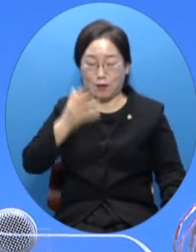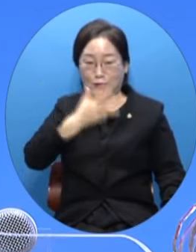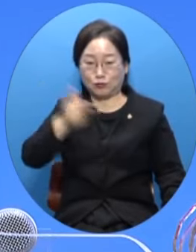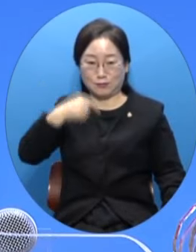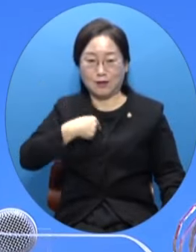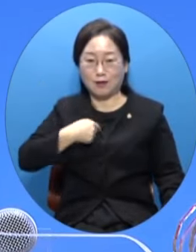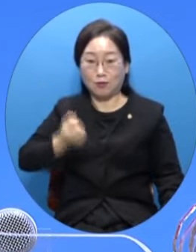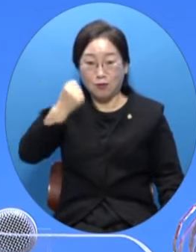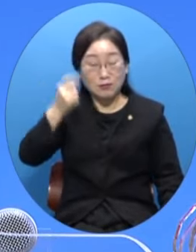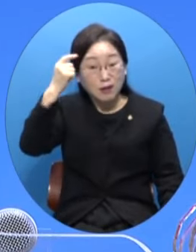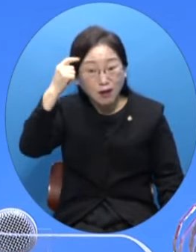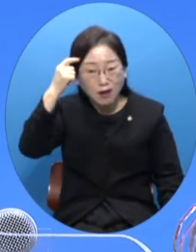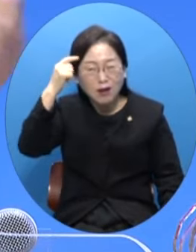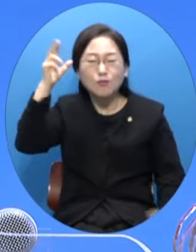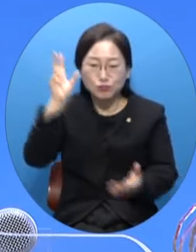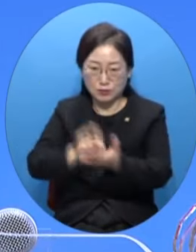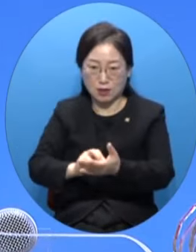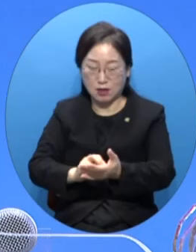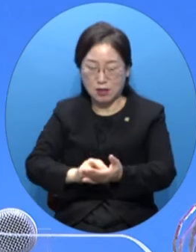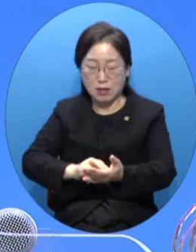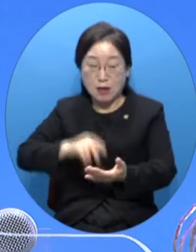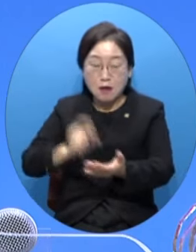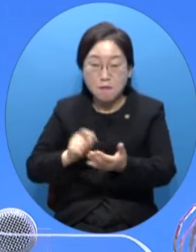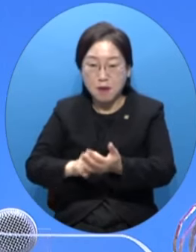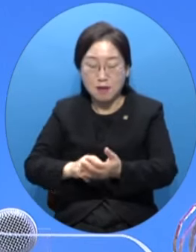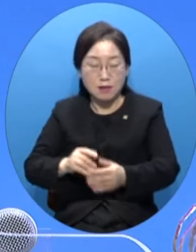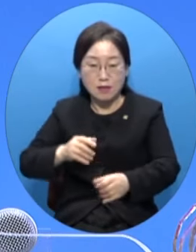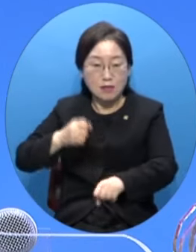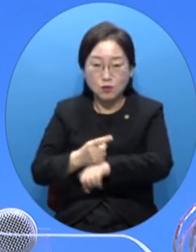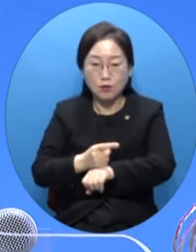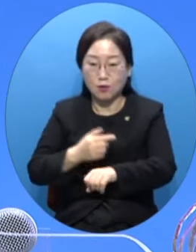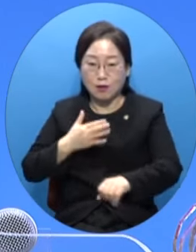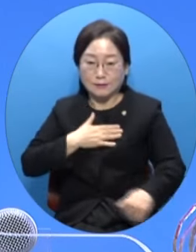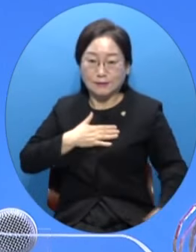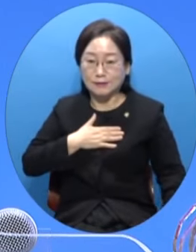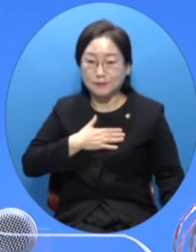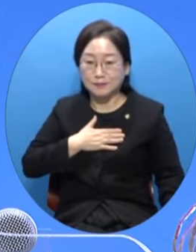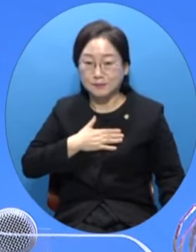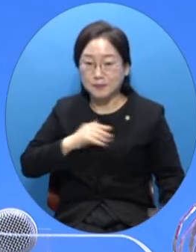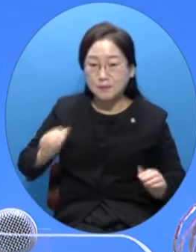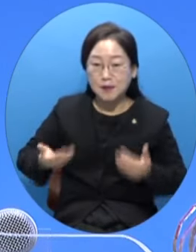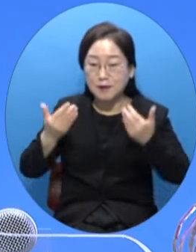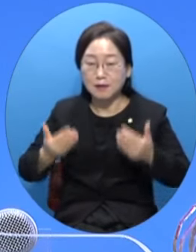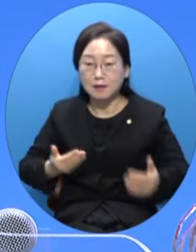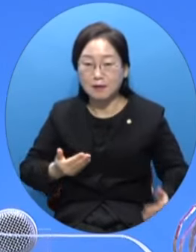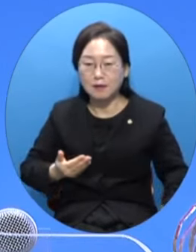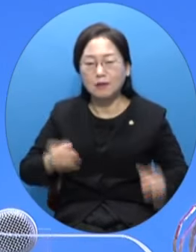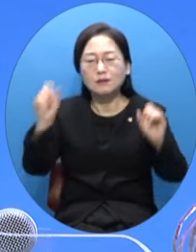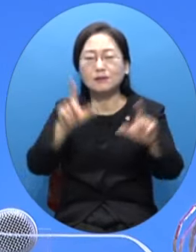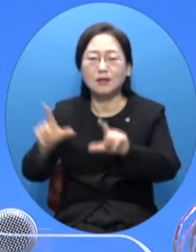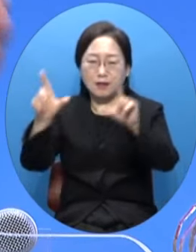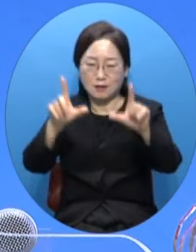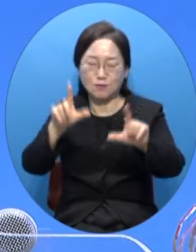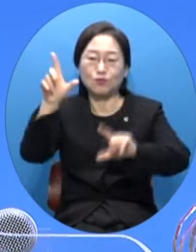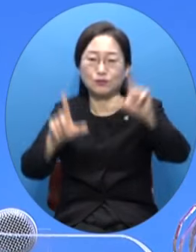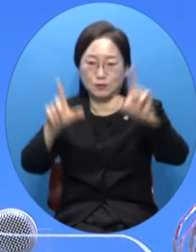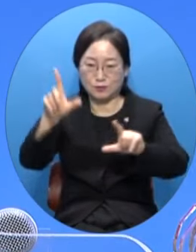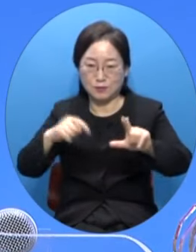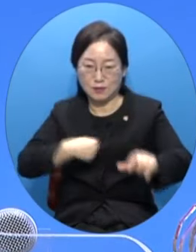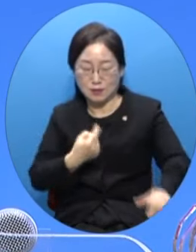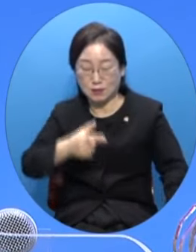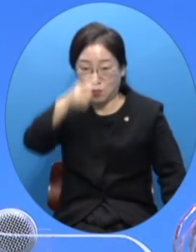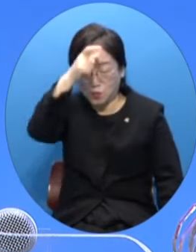된 것입니다. 내 급한 성격, 내 감정에 따라 움직여온 나의 삶입니다. 내 고집,